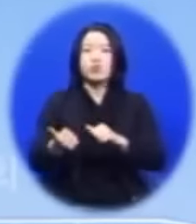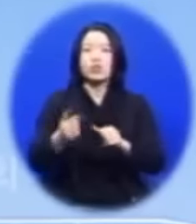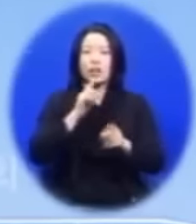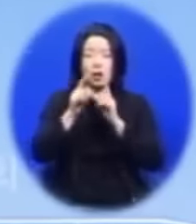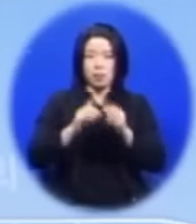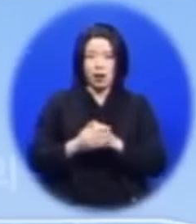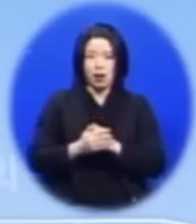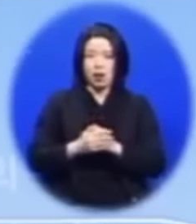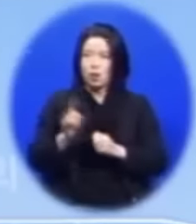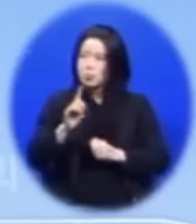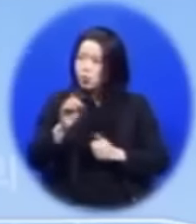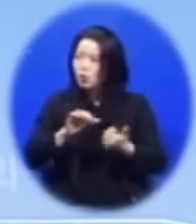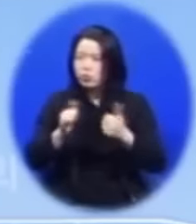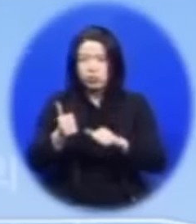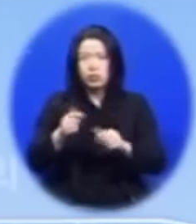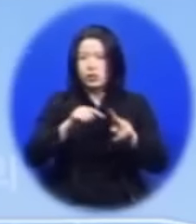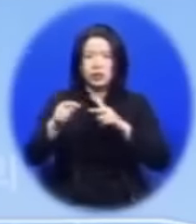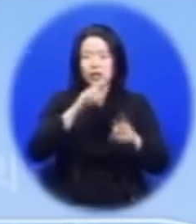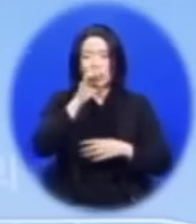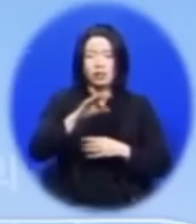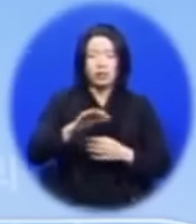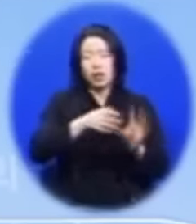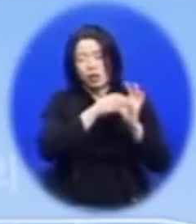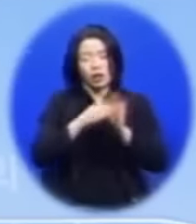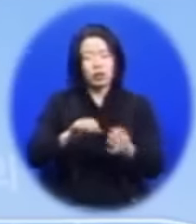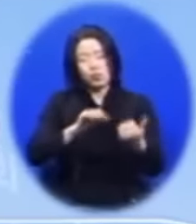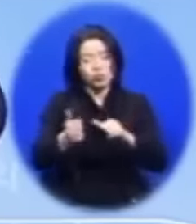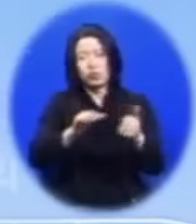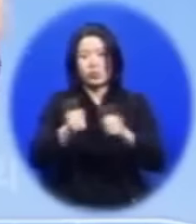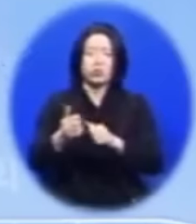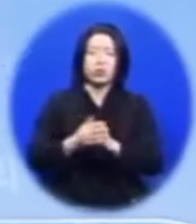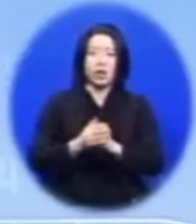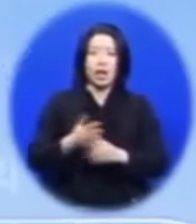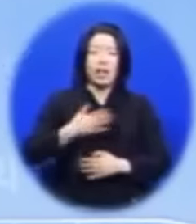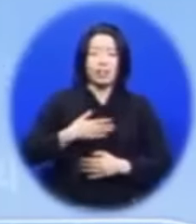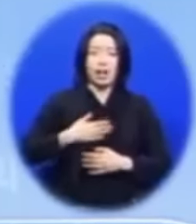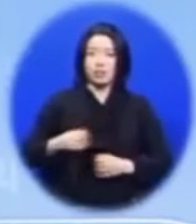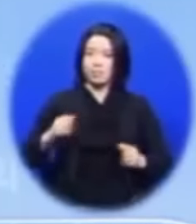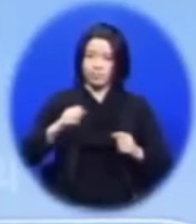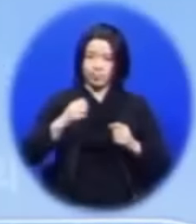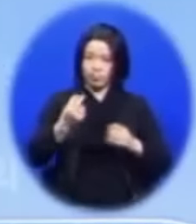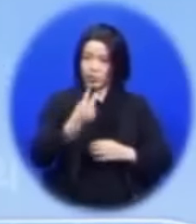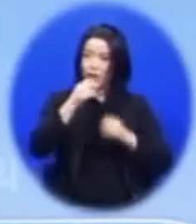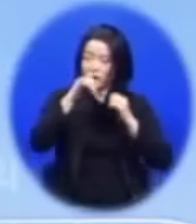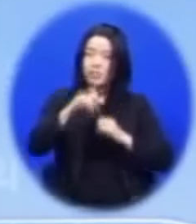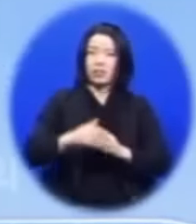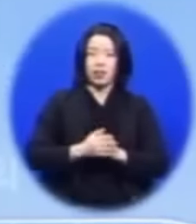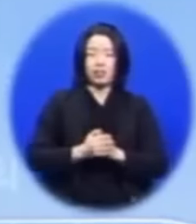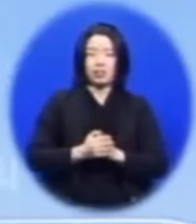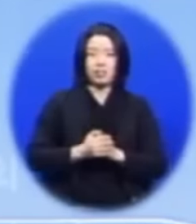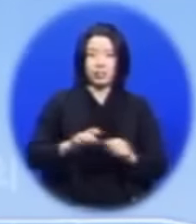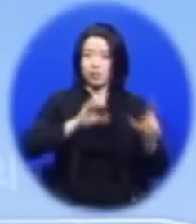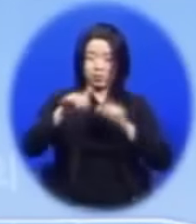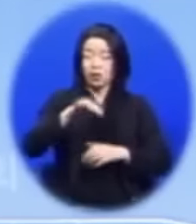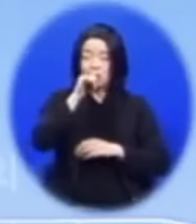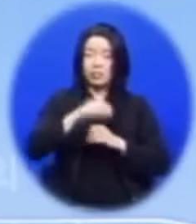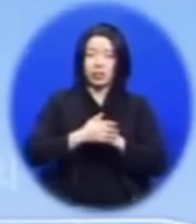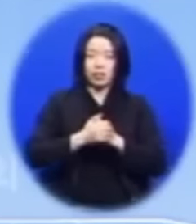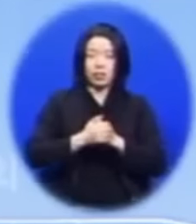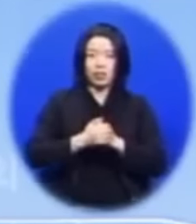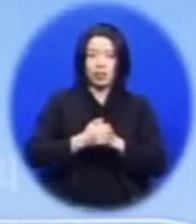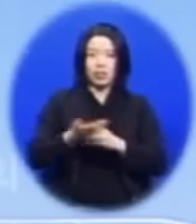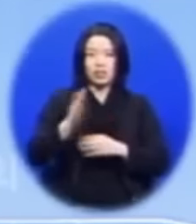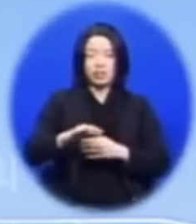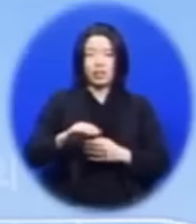이해가 안 되는데 하여튼 계속 죽었다 죽었다 그래서 자기는 나는 살아 있다 그렇게 이야기를 했대요 그런데 살아 있는